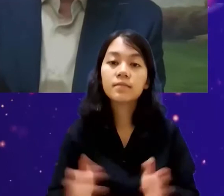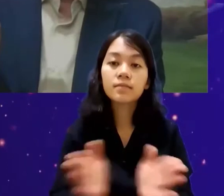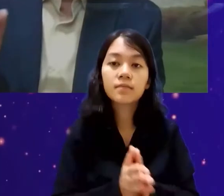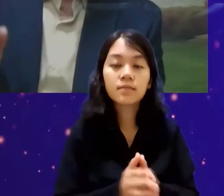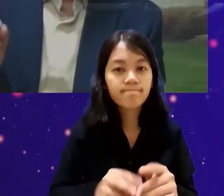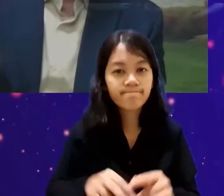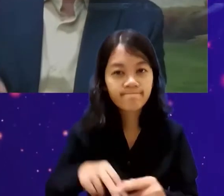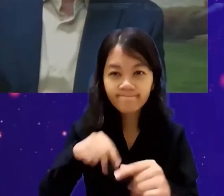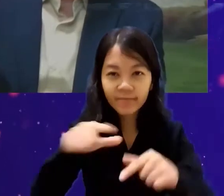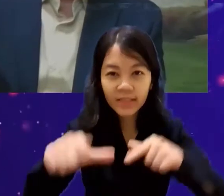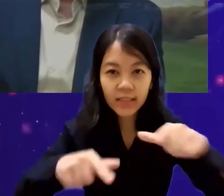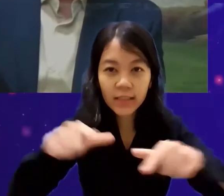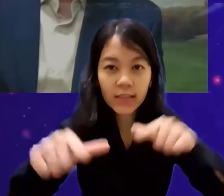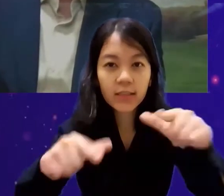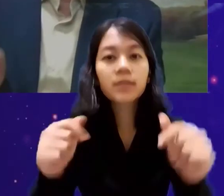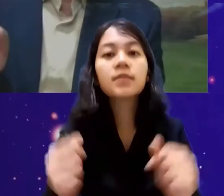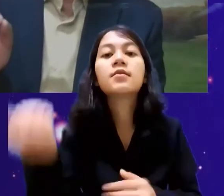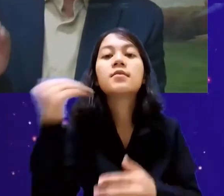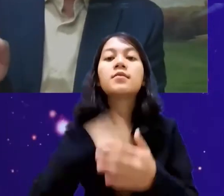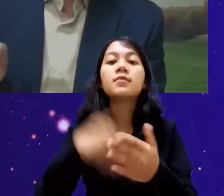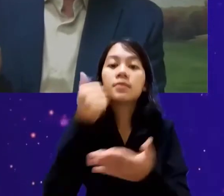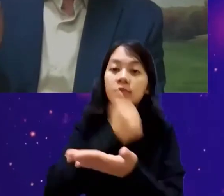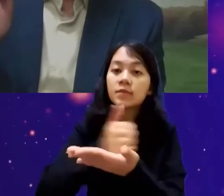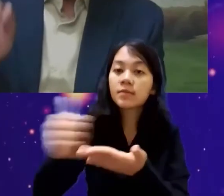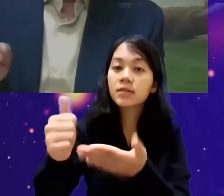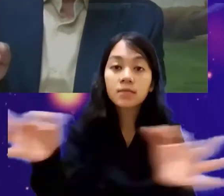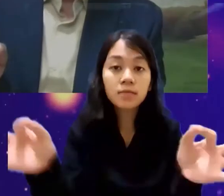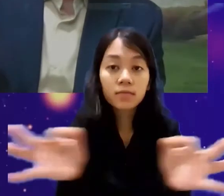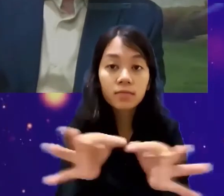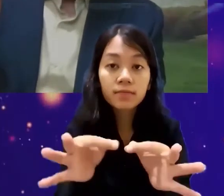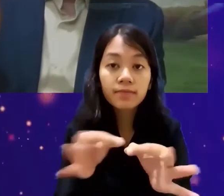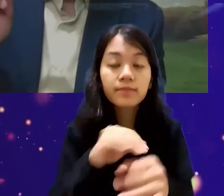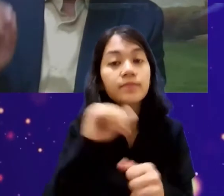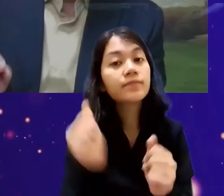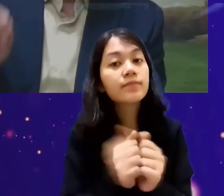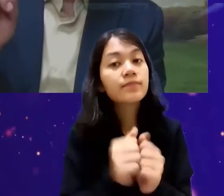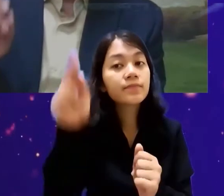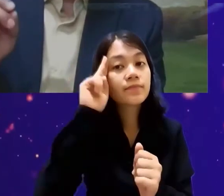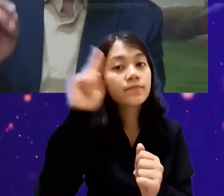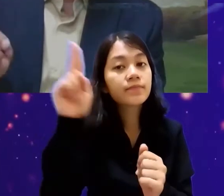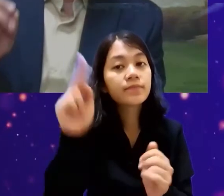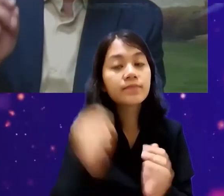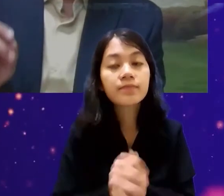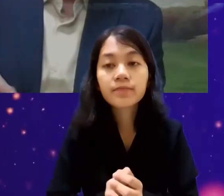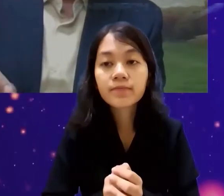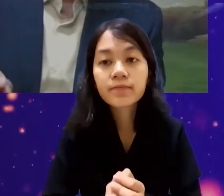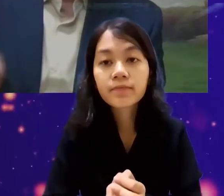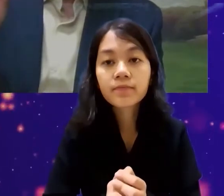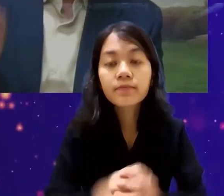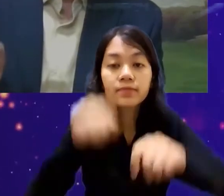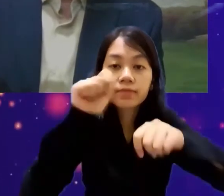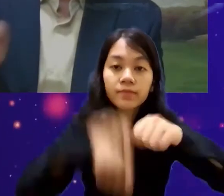dekat dengan Yesus, dekat dengan Tuhan. Itu maksudnya, supaya kapan saja Tuhan Yesus